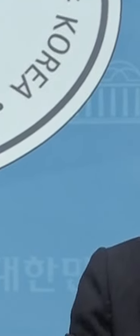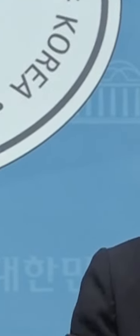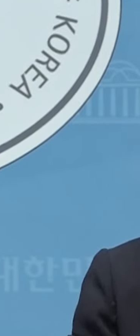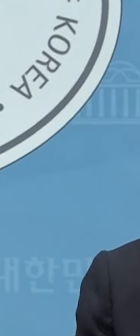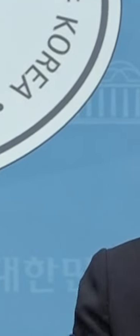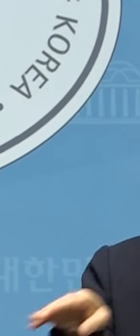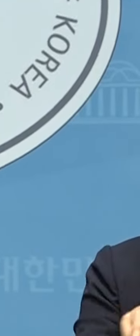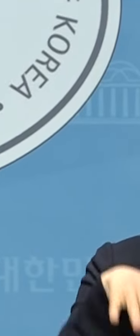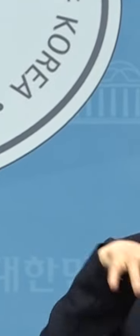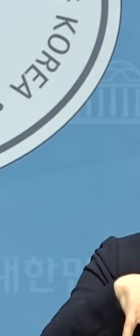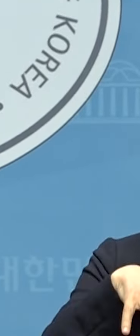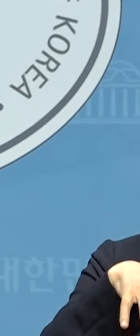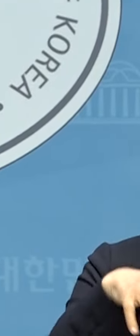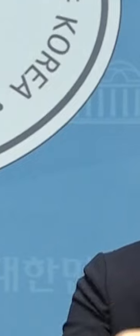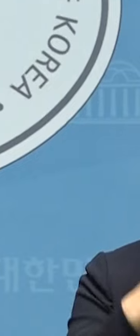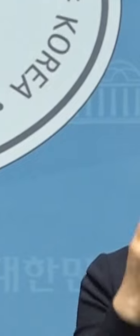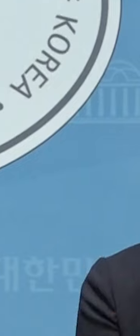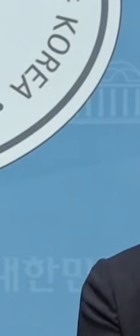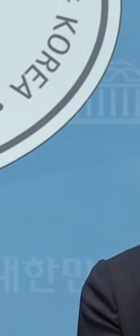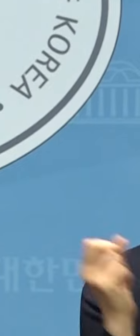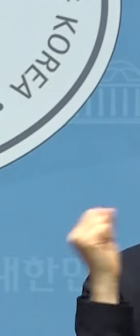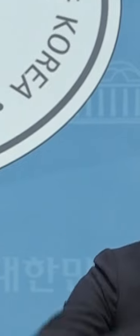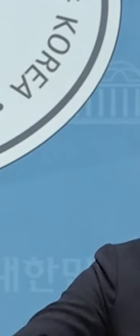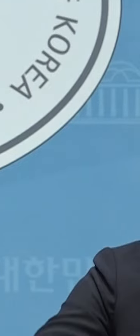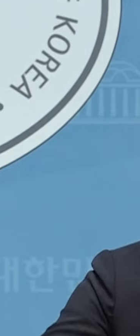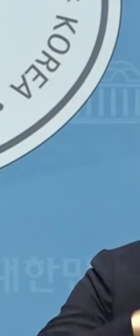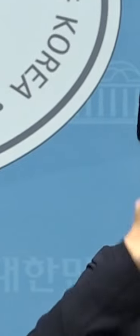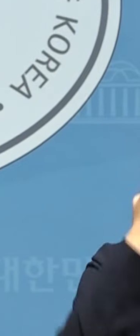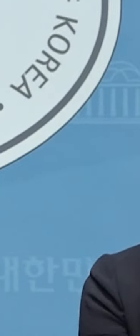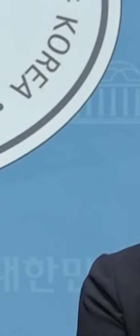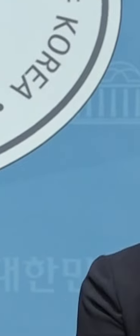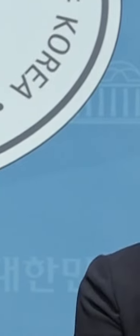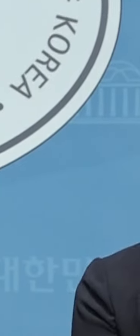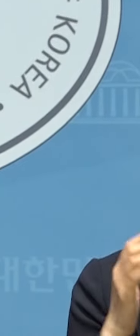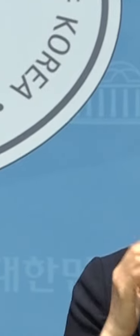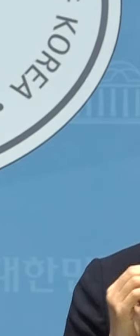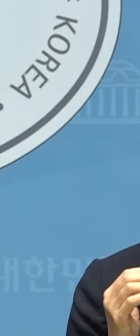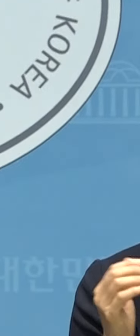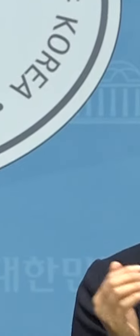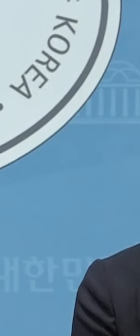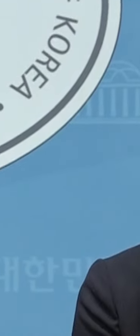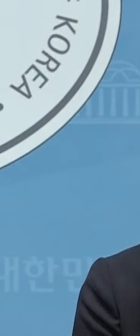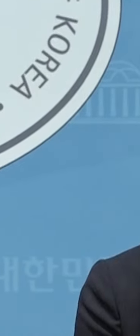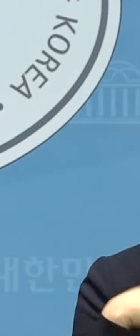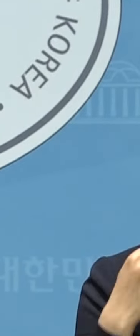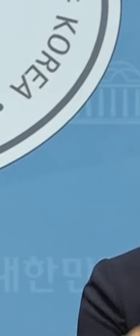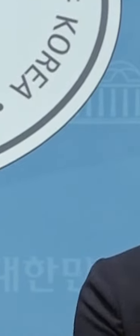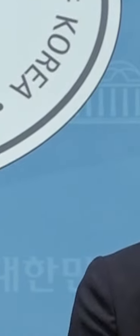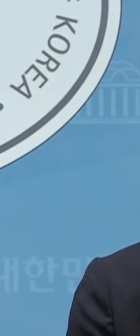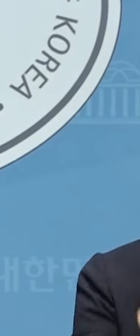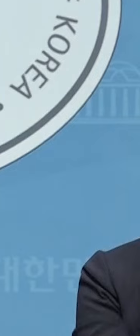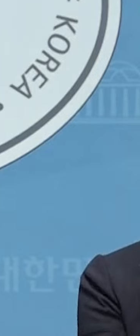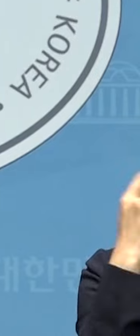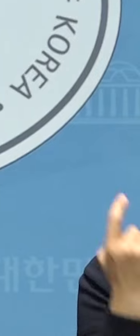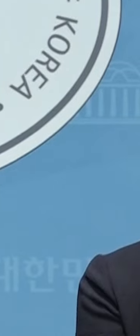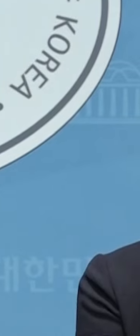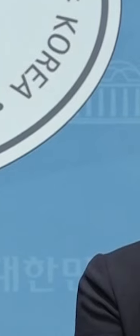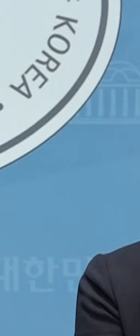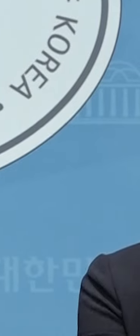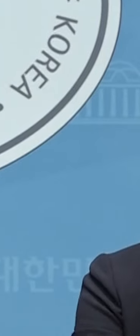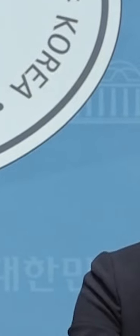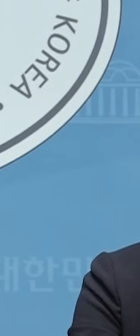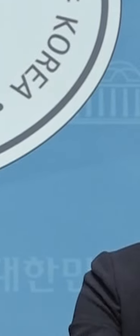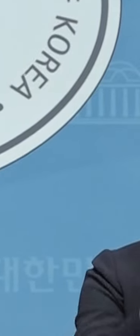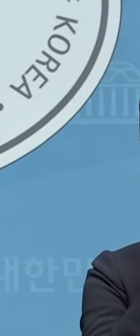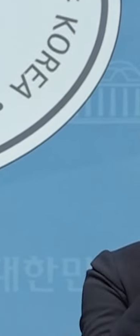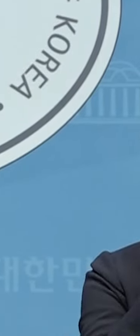건물은 법과 규정을 어가 사실상 강했습니다 그후 자신의 관사로 쓰고 있습니다